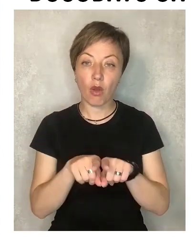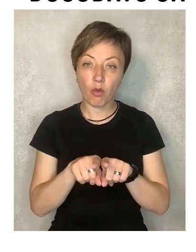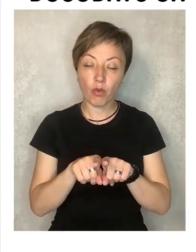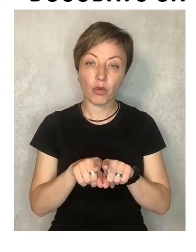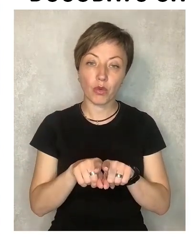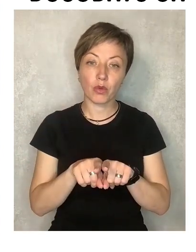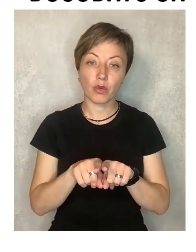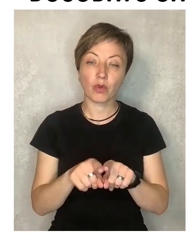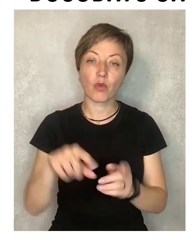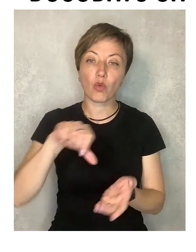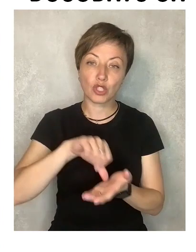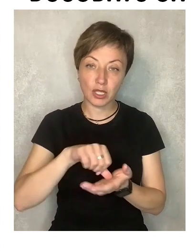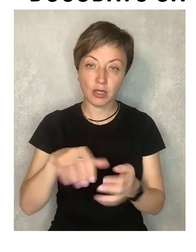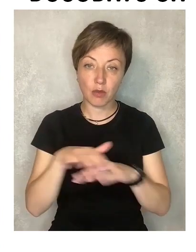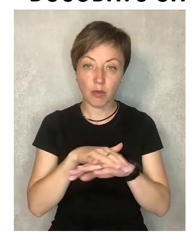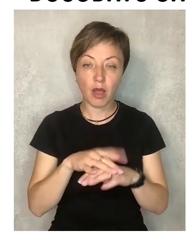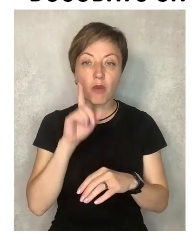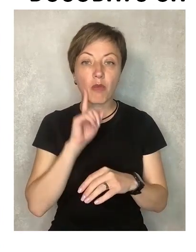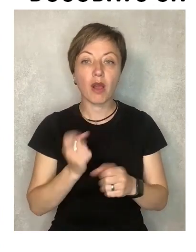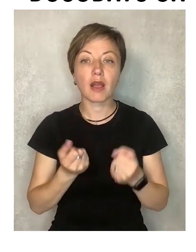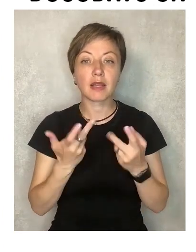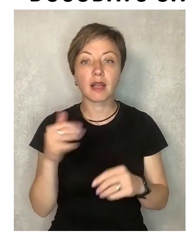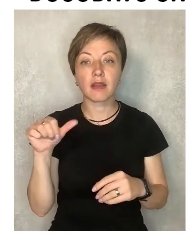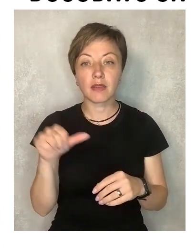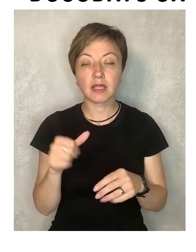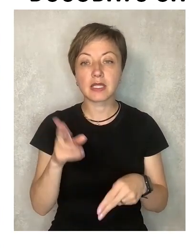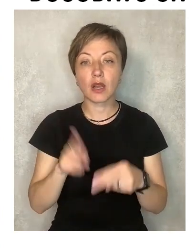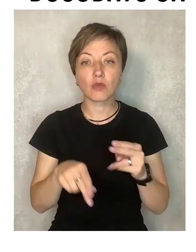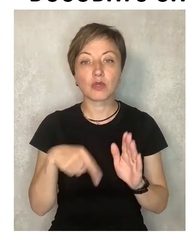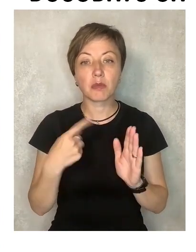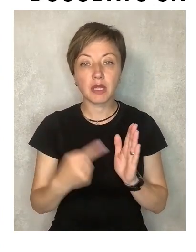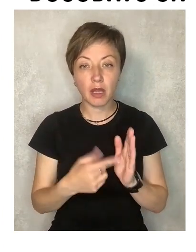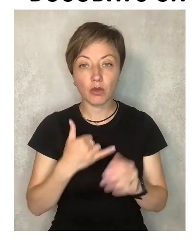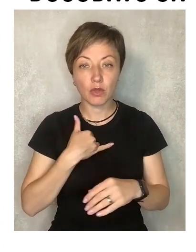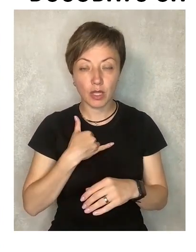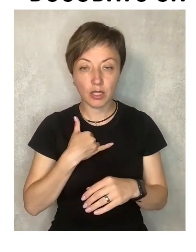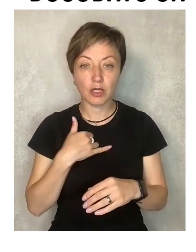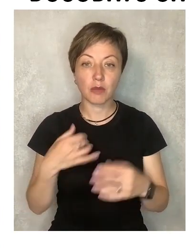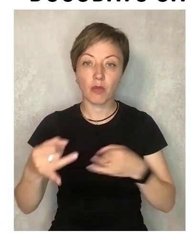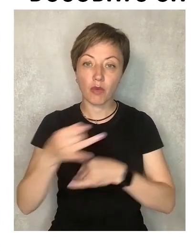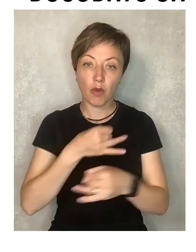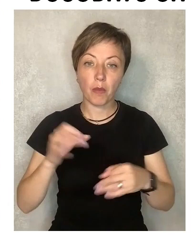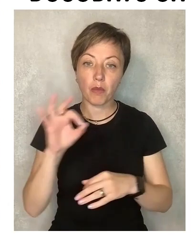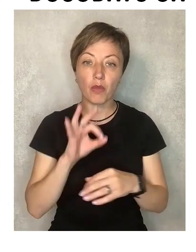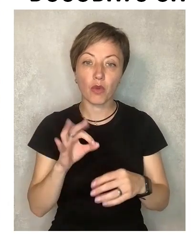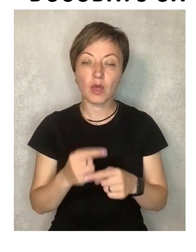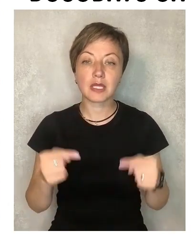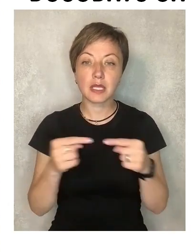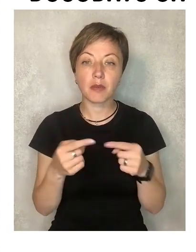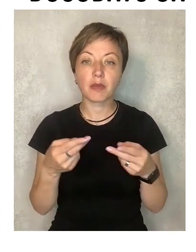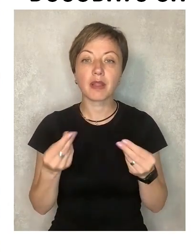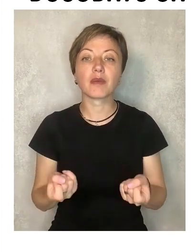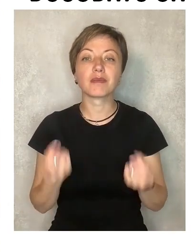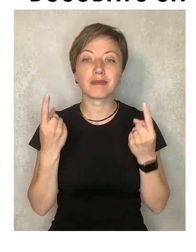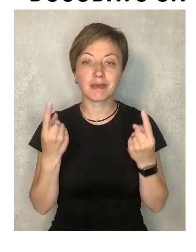партиципацією. Поки у нас є декілька хвилин, заключне питання в нашій панелі про саме те, де брати гроші на